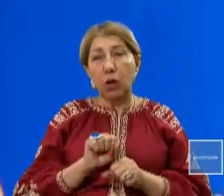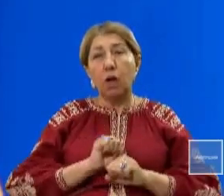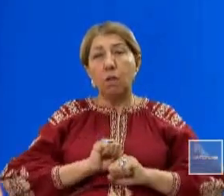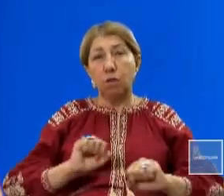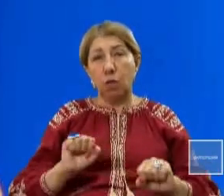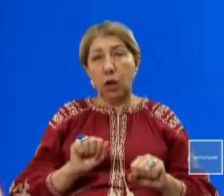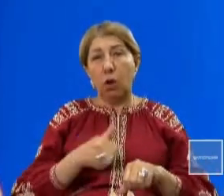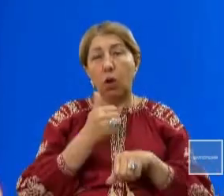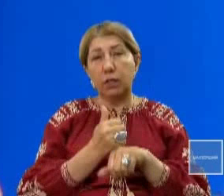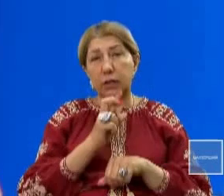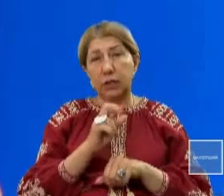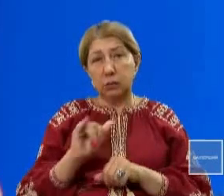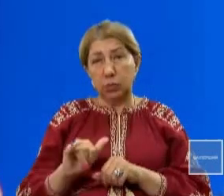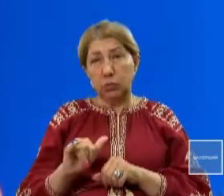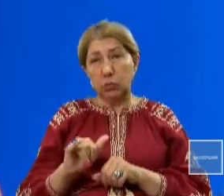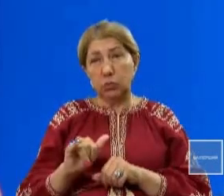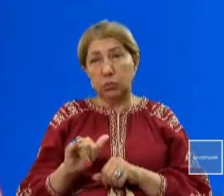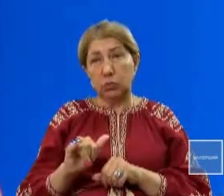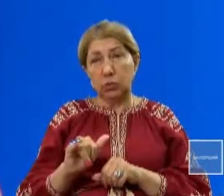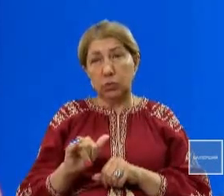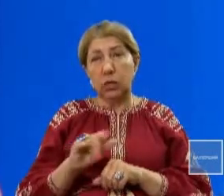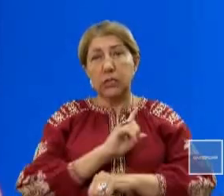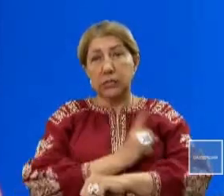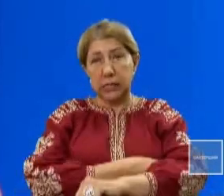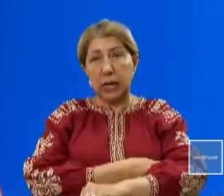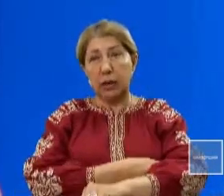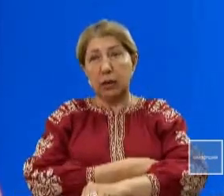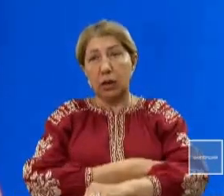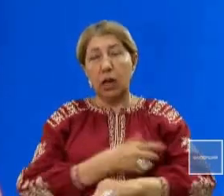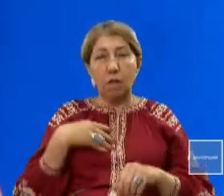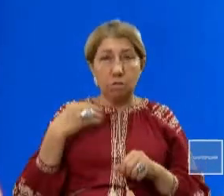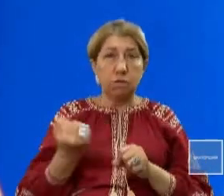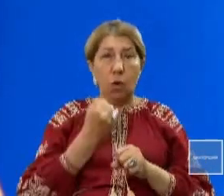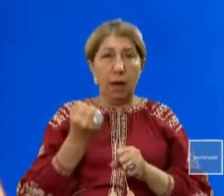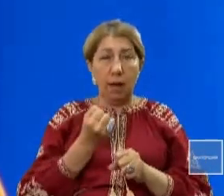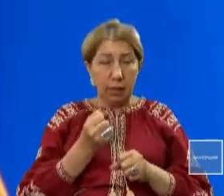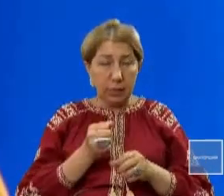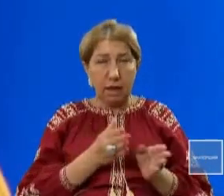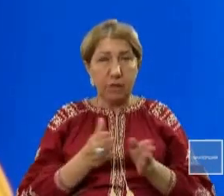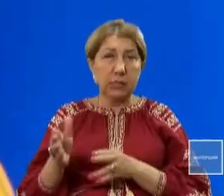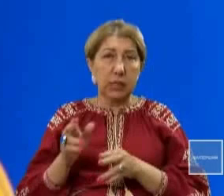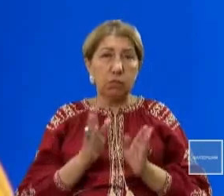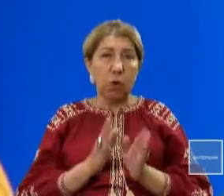у голови Служби безпеки України сильна, воля навести порядок.